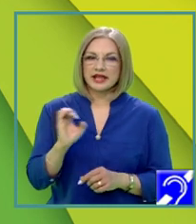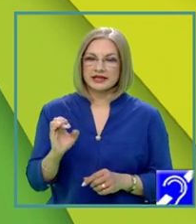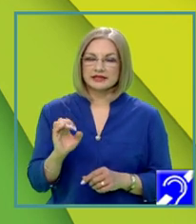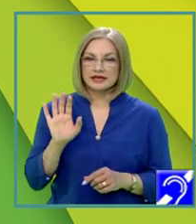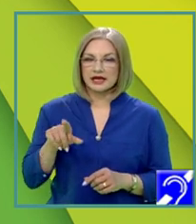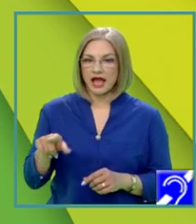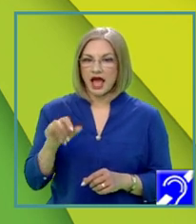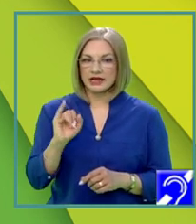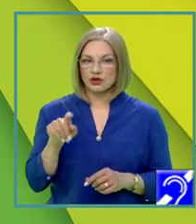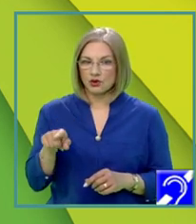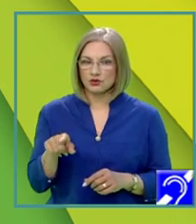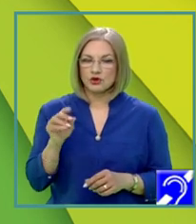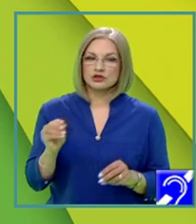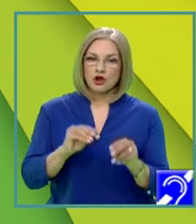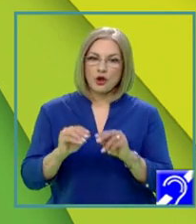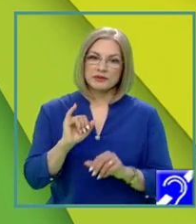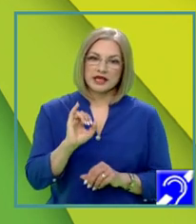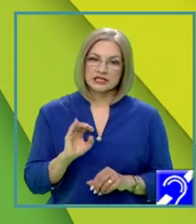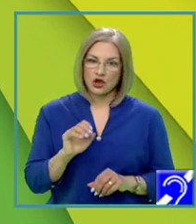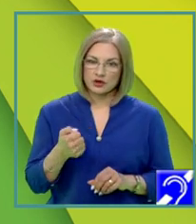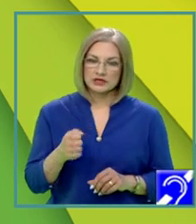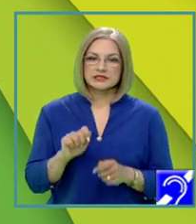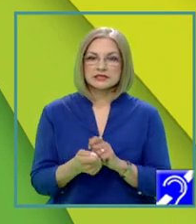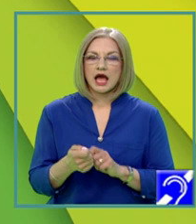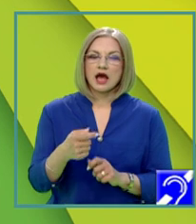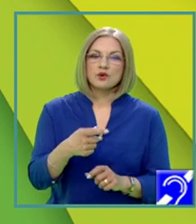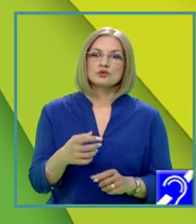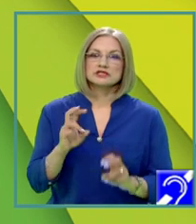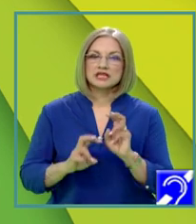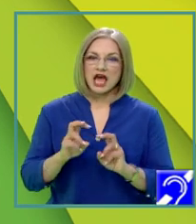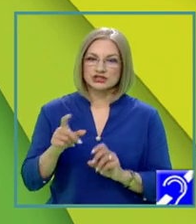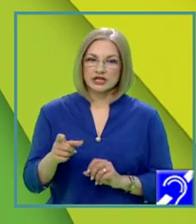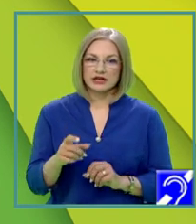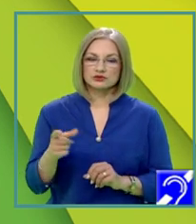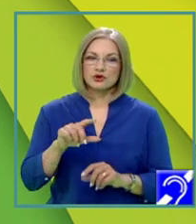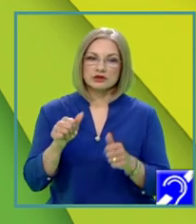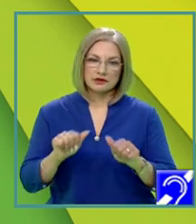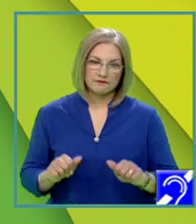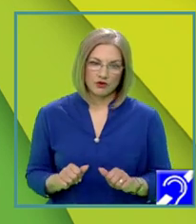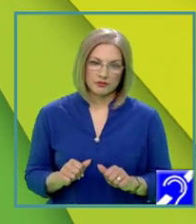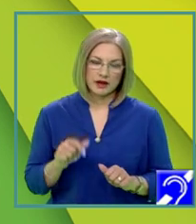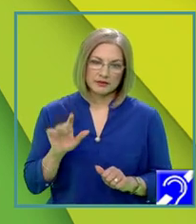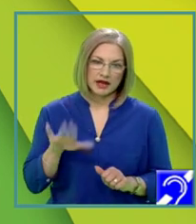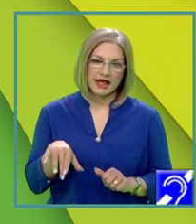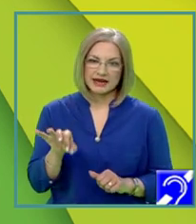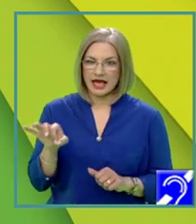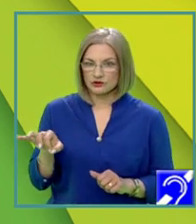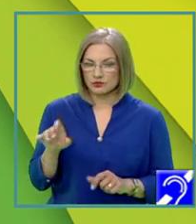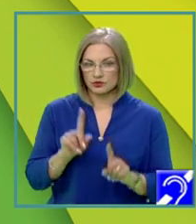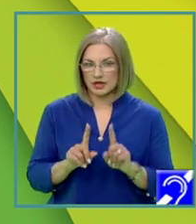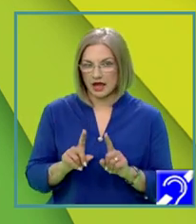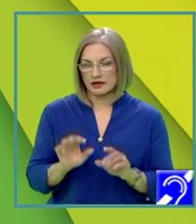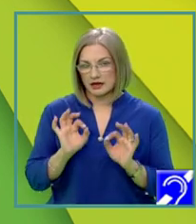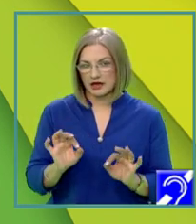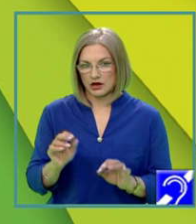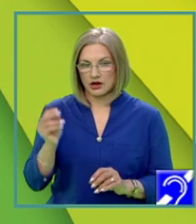său între o combinație Ionică sau sarcina electrică relativă formală pe care aveau atomul dacă în mod